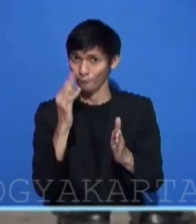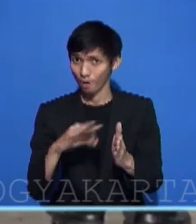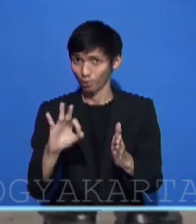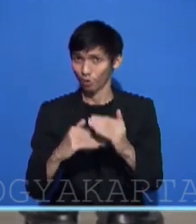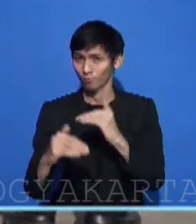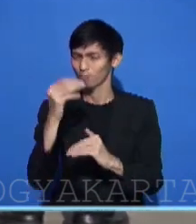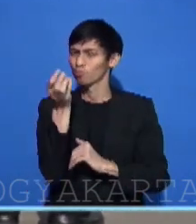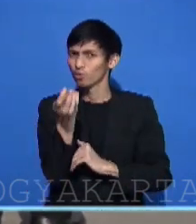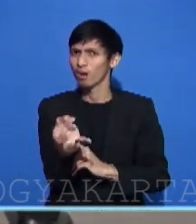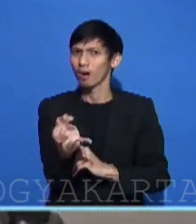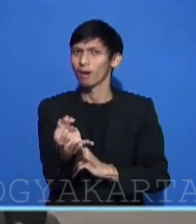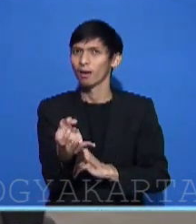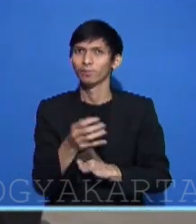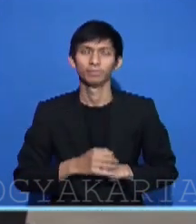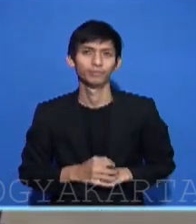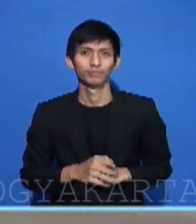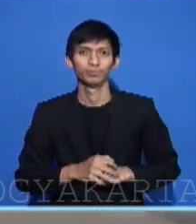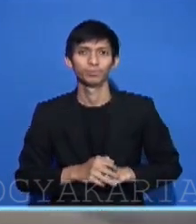efektif dan mudah